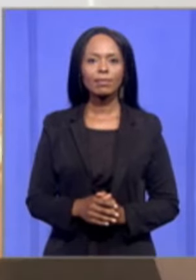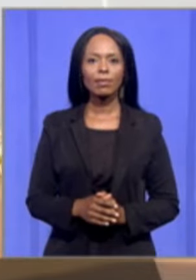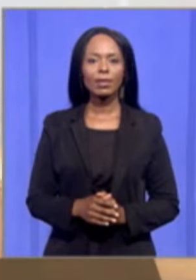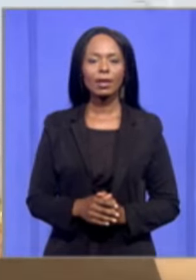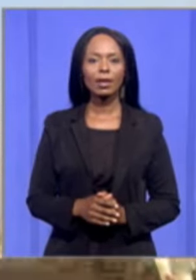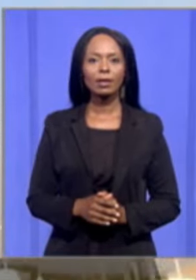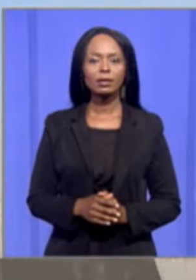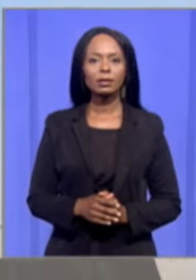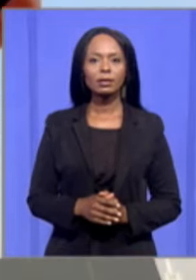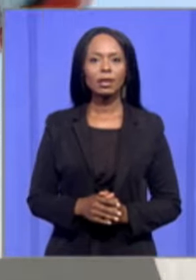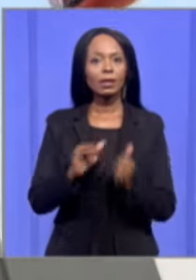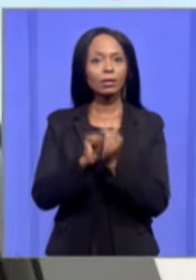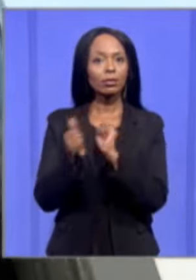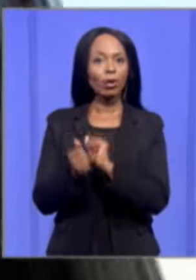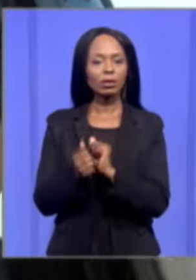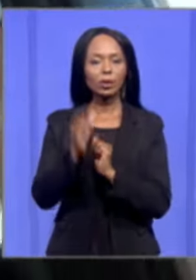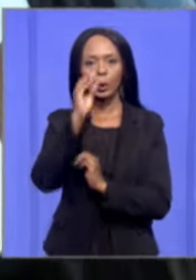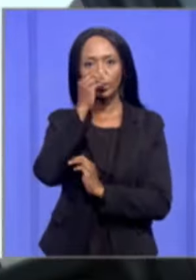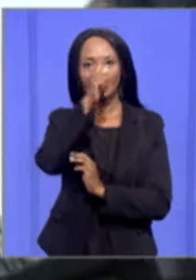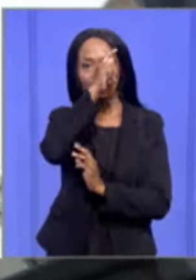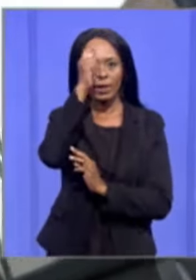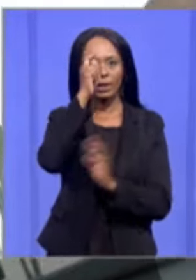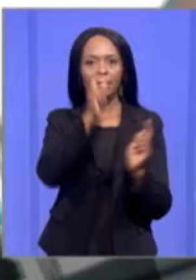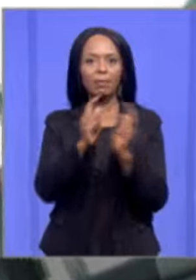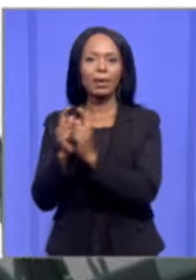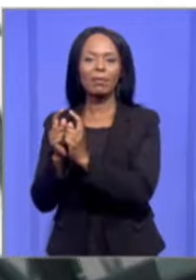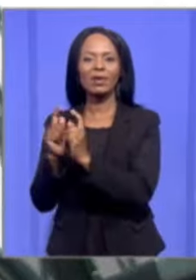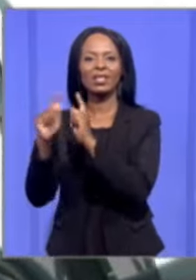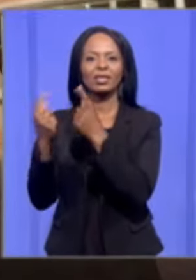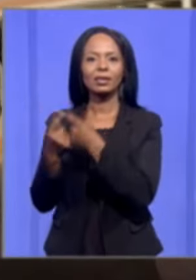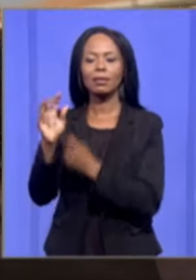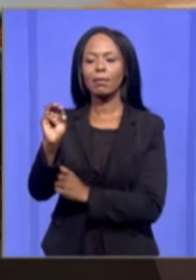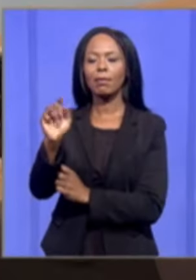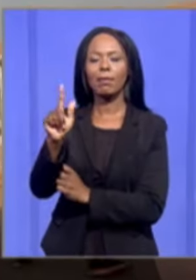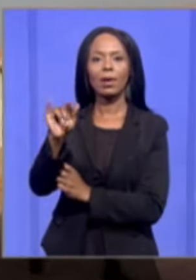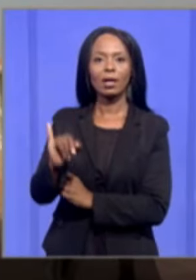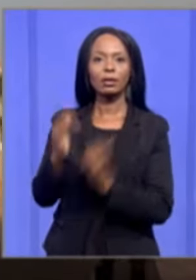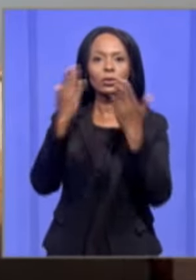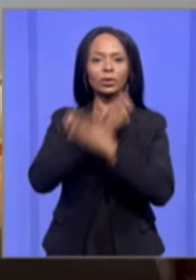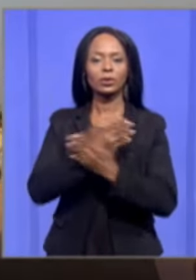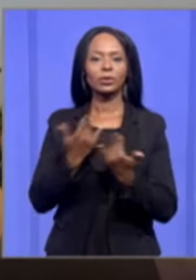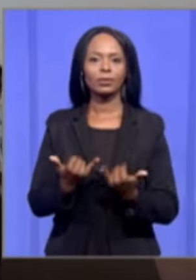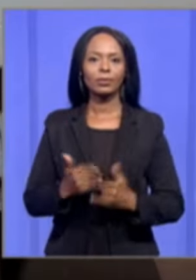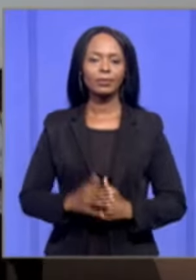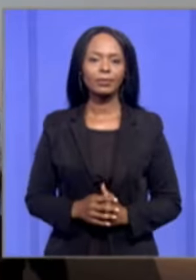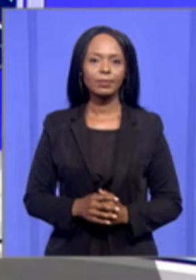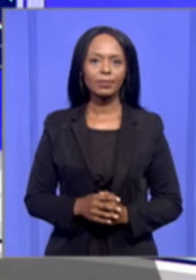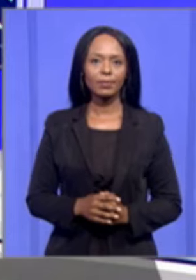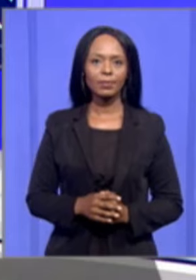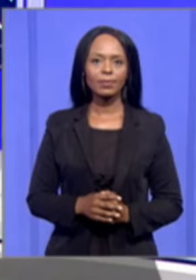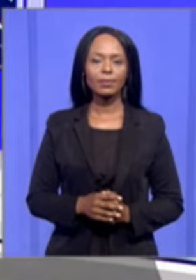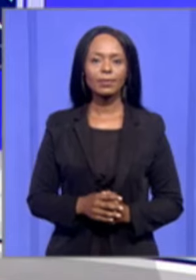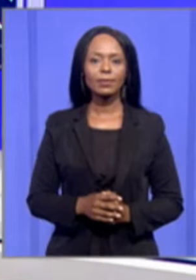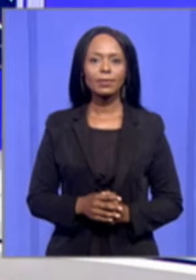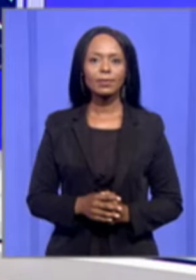Mo metshamekong Bafana Bafana e nkgisana magwafa le Mali maitseboeng ano.